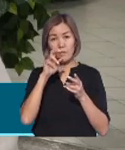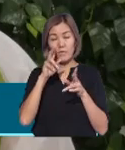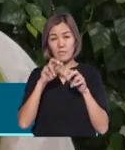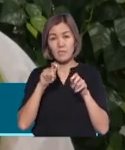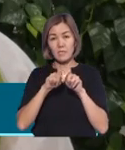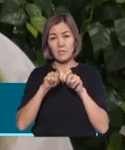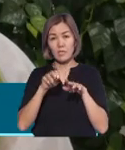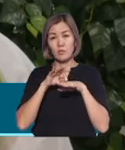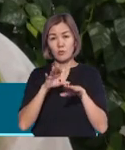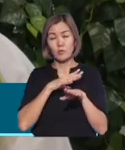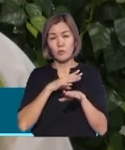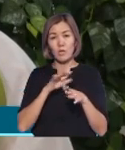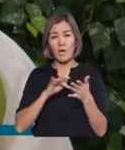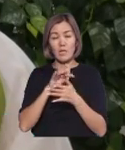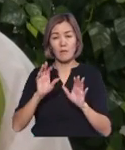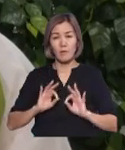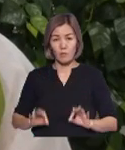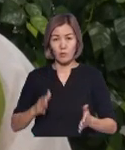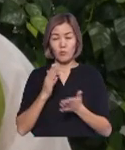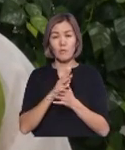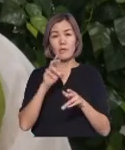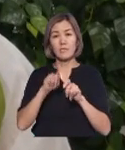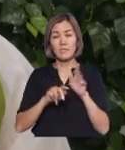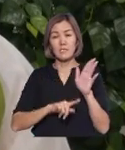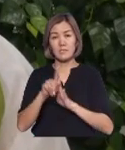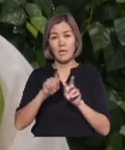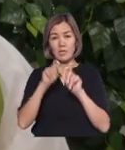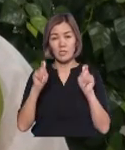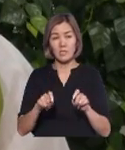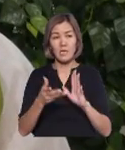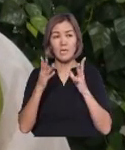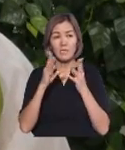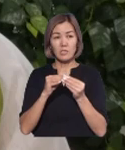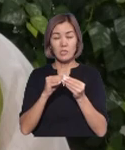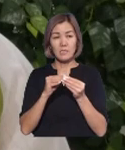жүргізуде. Қалалық прокуратура тексеріс ашады, сол тексерістің нәтижесінде